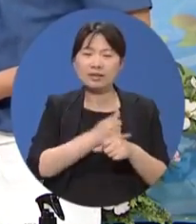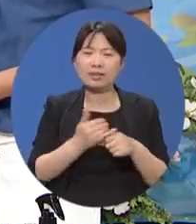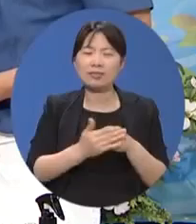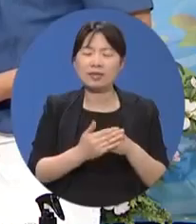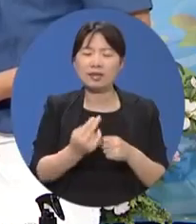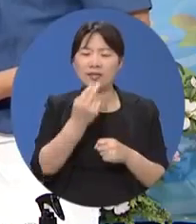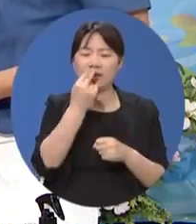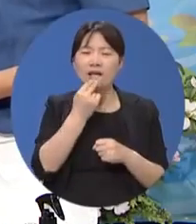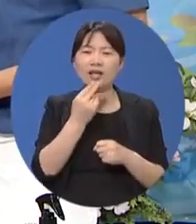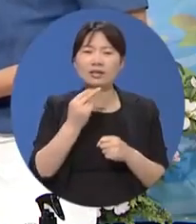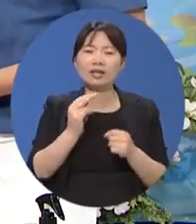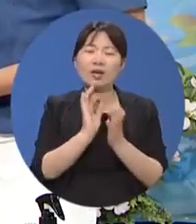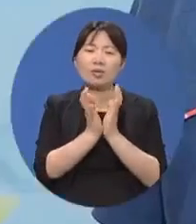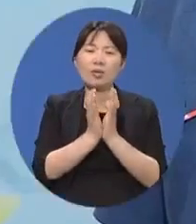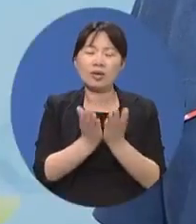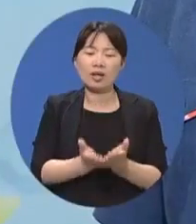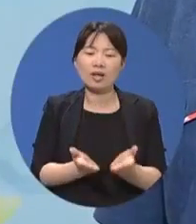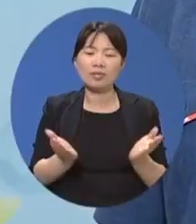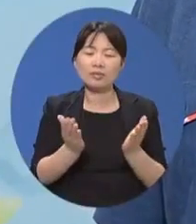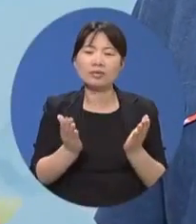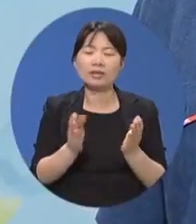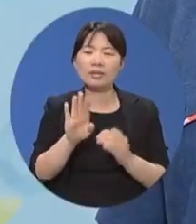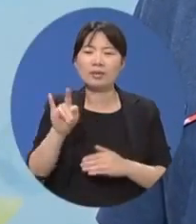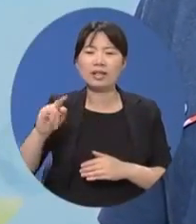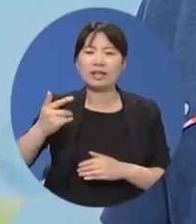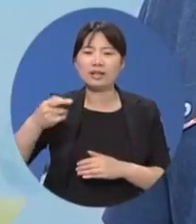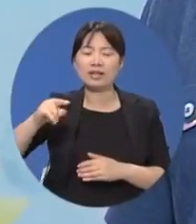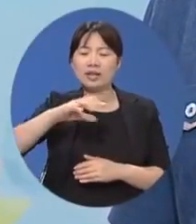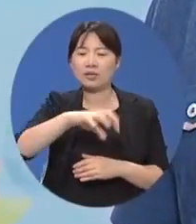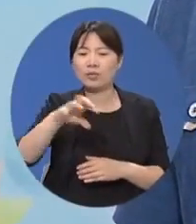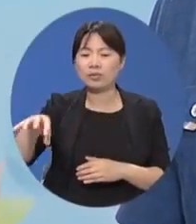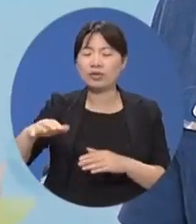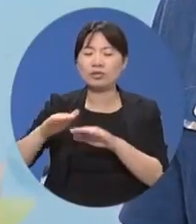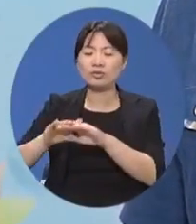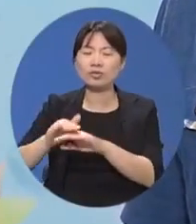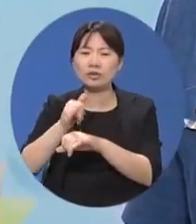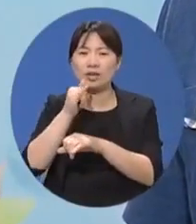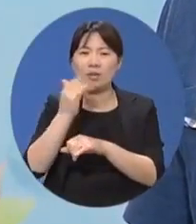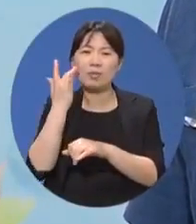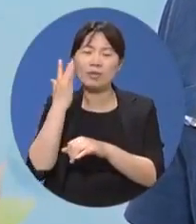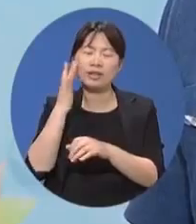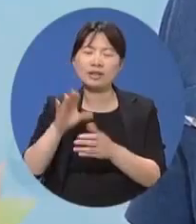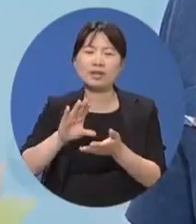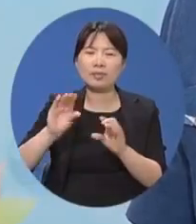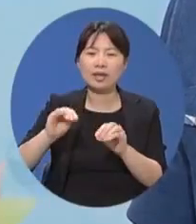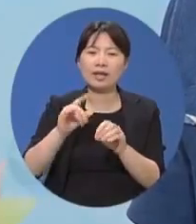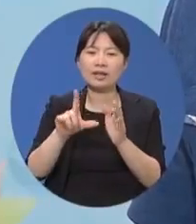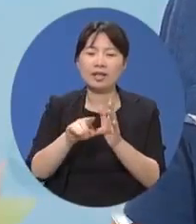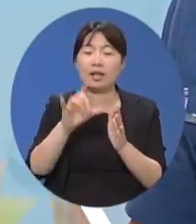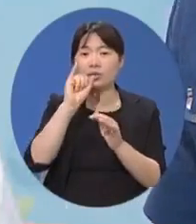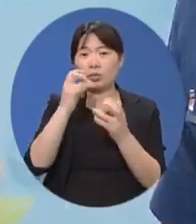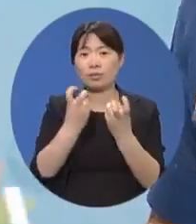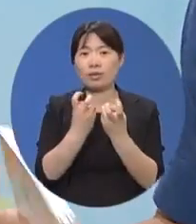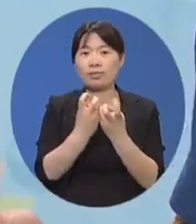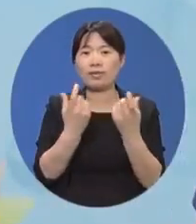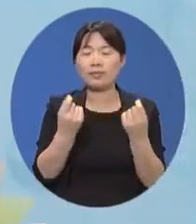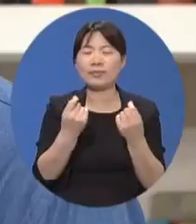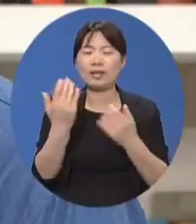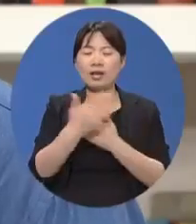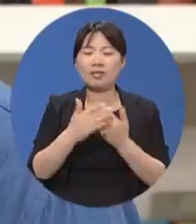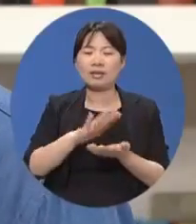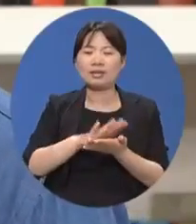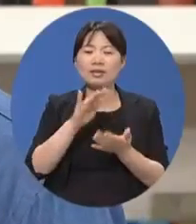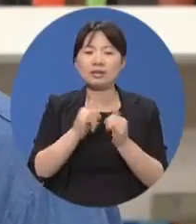냄새나는 화분들을 베란다나 아니면 의 지방 곳곳에 교신은 것도 모기를 퇴치 한 게 굉장히 좋은 방법이에요 문의